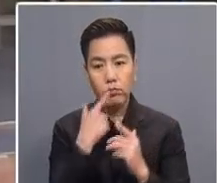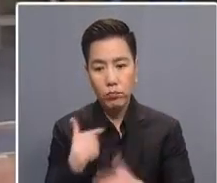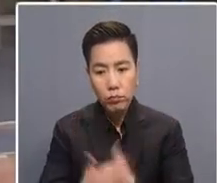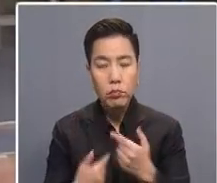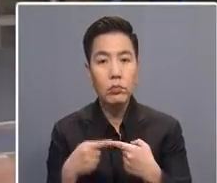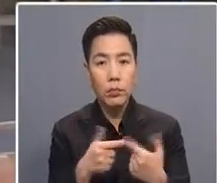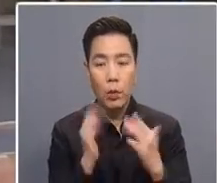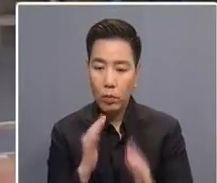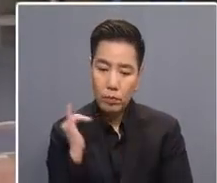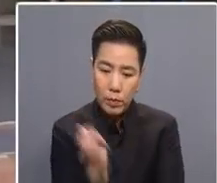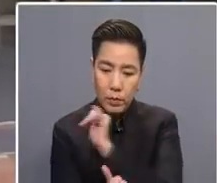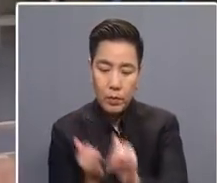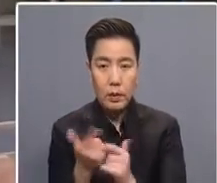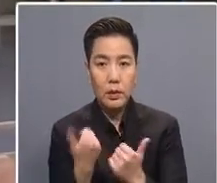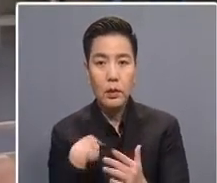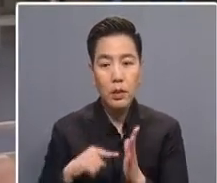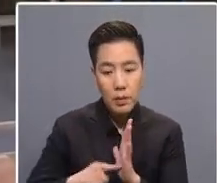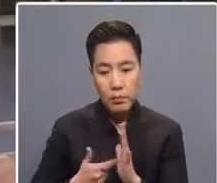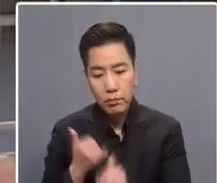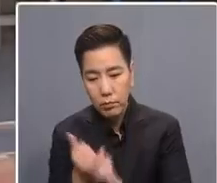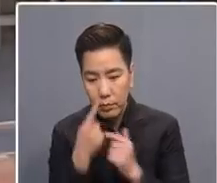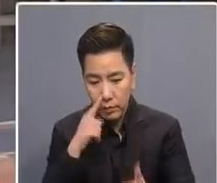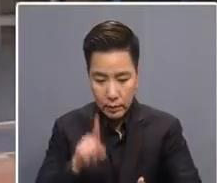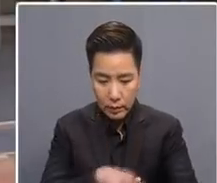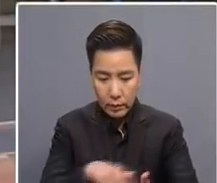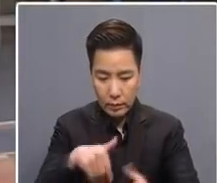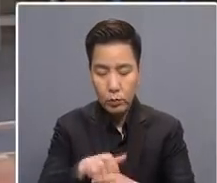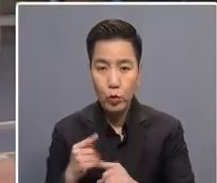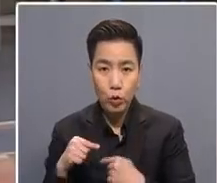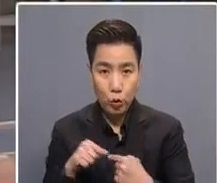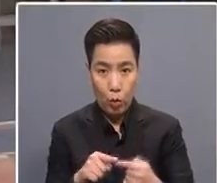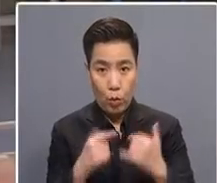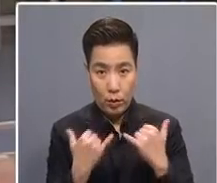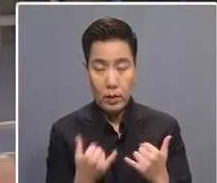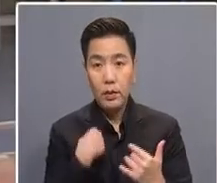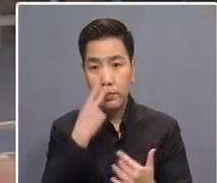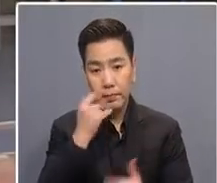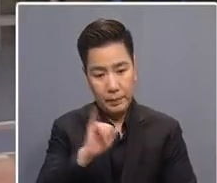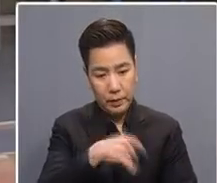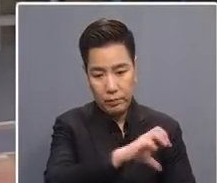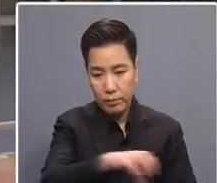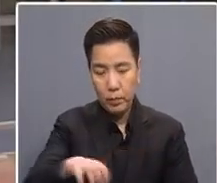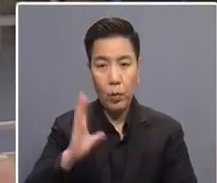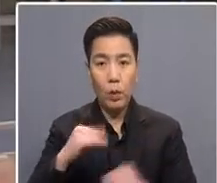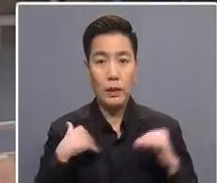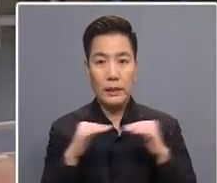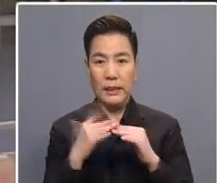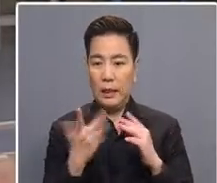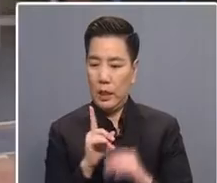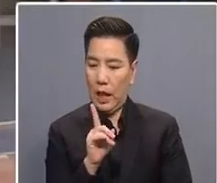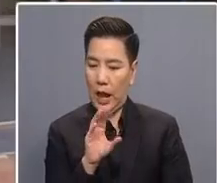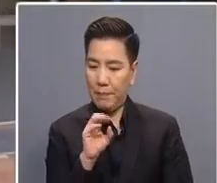องค่ะเนื่องจากว่ามีประชาชนนั้นยังคงทยอยเดินทางออกมาใช้สิทธิ์กันอย่างต่อเนื่องนะคะแล้วก็บางหน่วยเลือกตั้งนั้นก็มีผู้มาใช้สิทธิ์เกินกว่